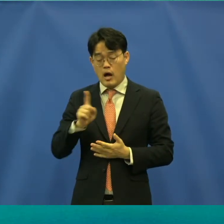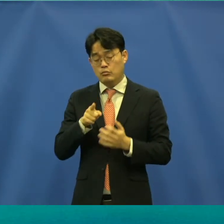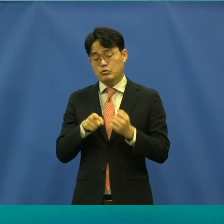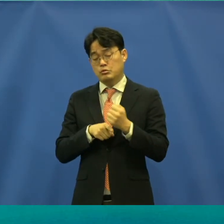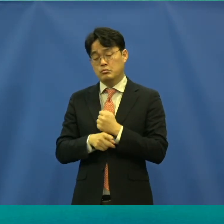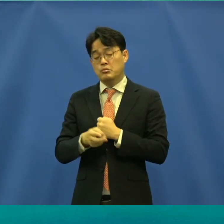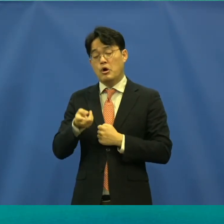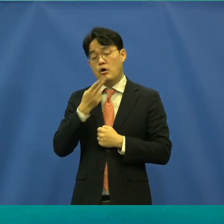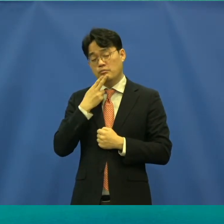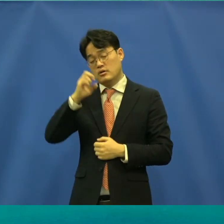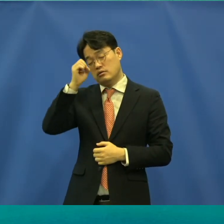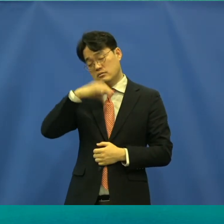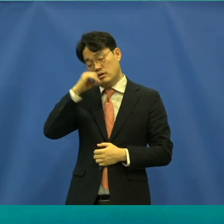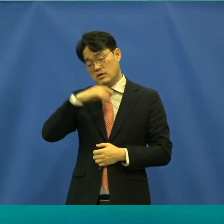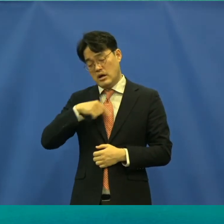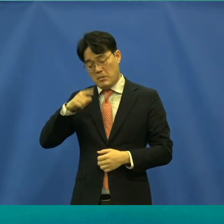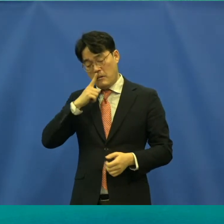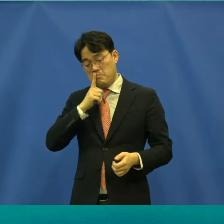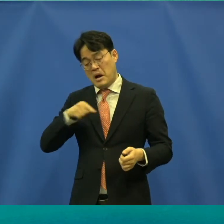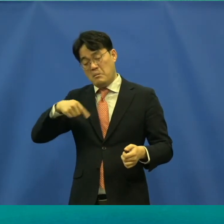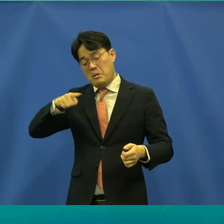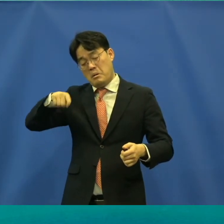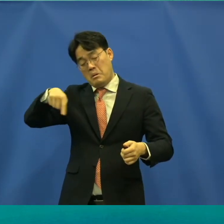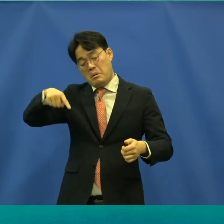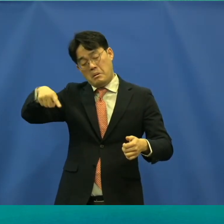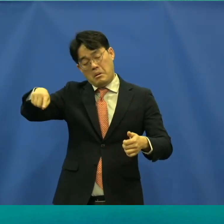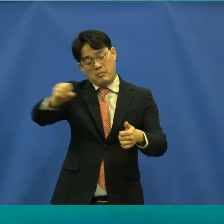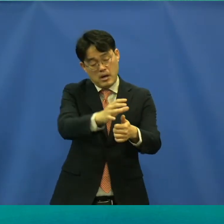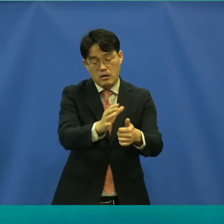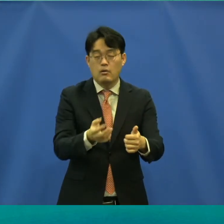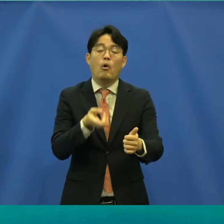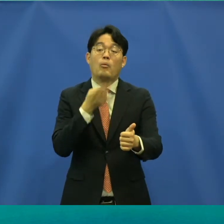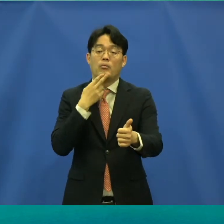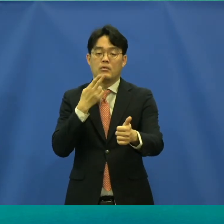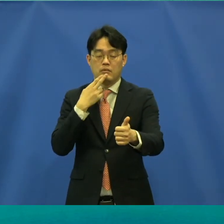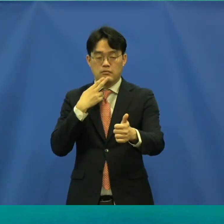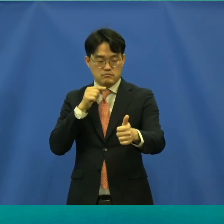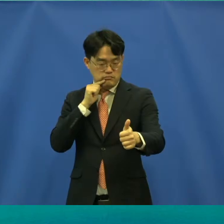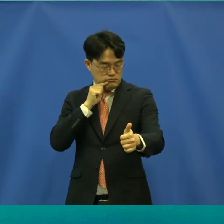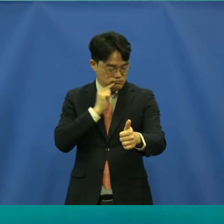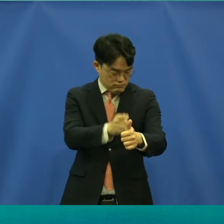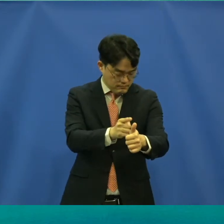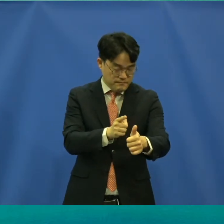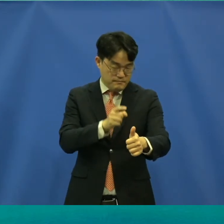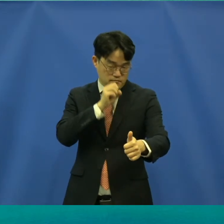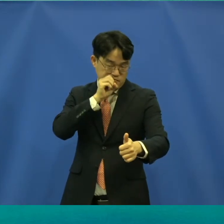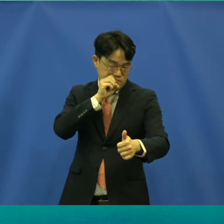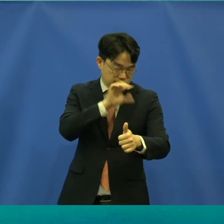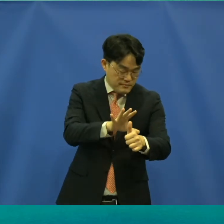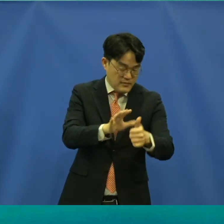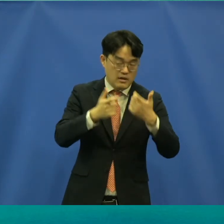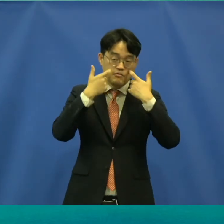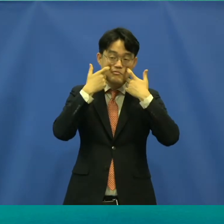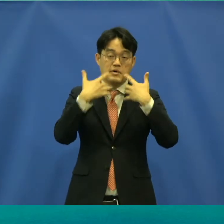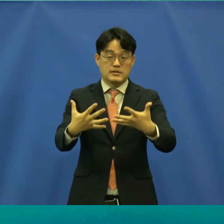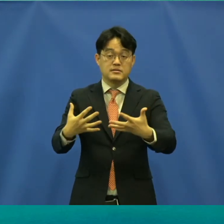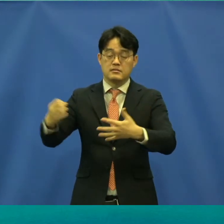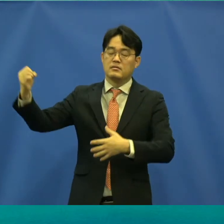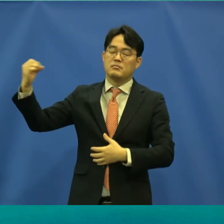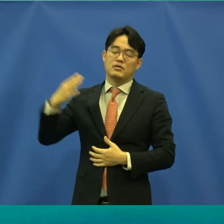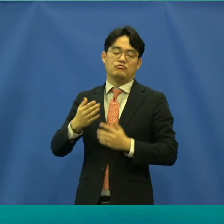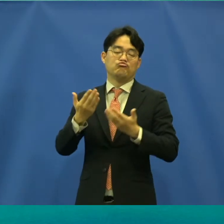하나님이 아니고 그 말씀은 너무도 실제적이고 너무도 명확하게 그리고 구체적으로 우리에게 말씀하시는 분이시라는